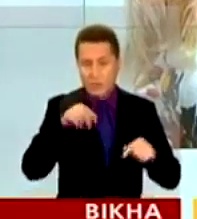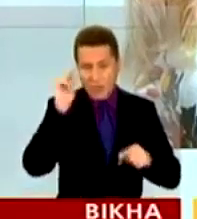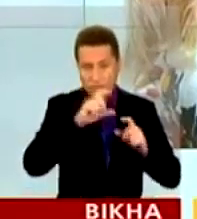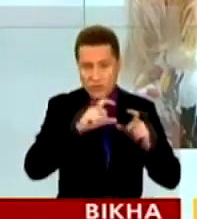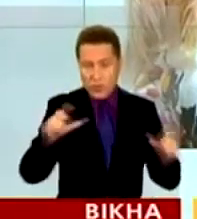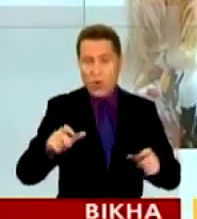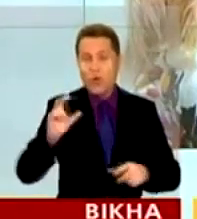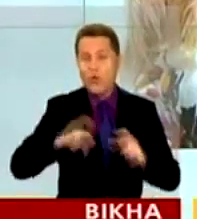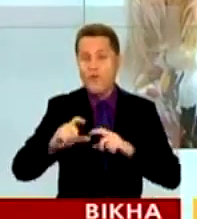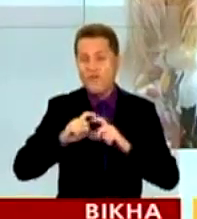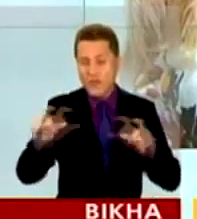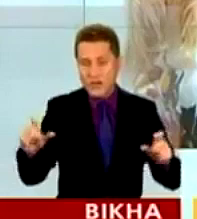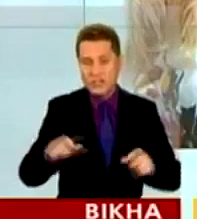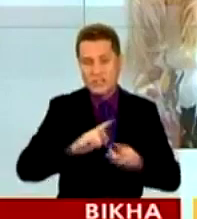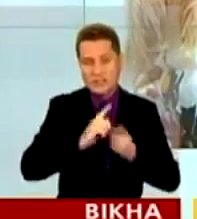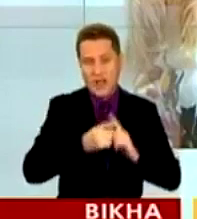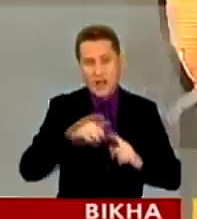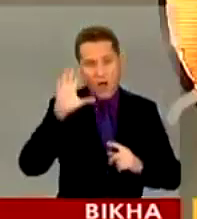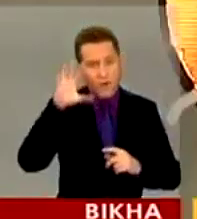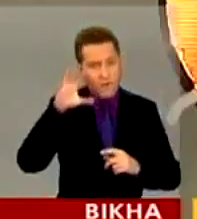більше, стала фотомоделлю.